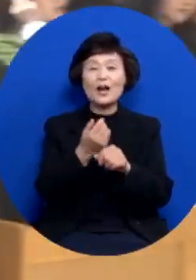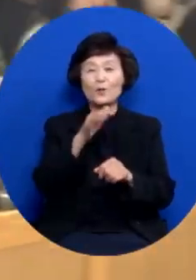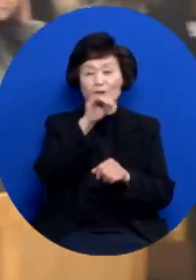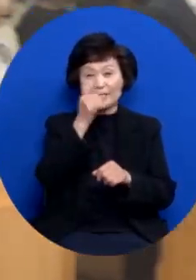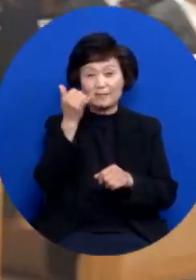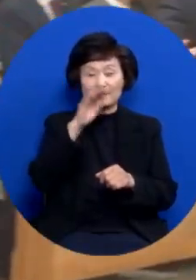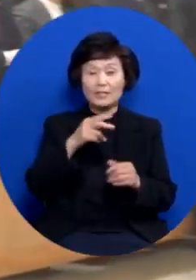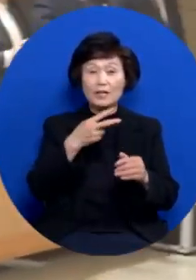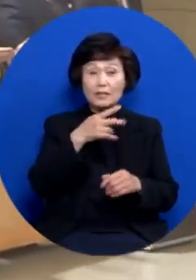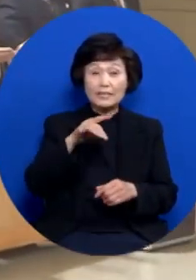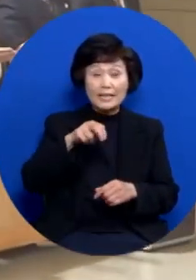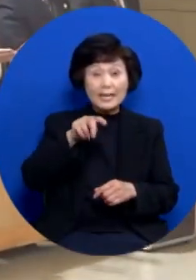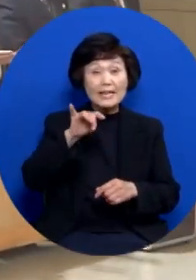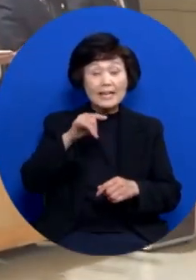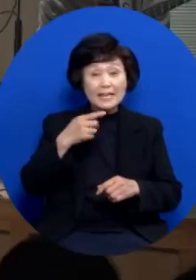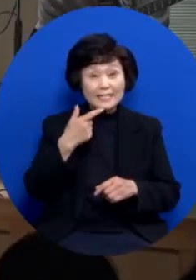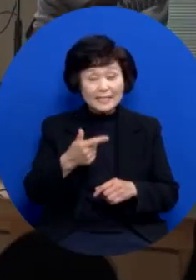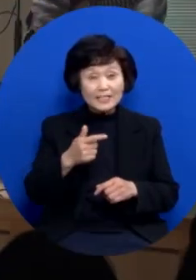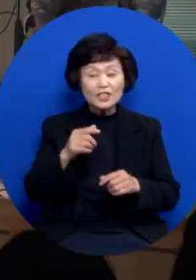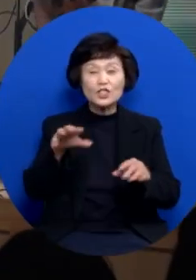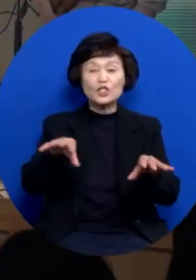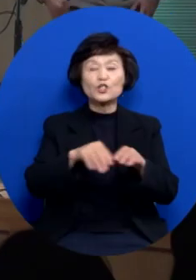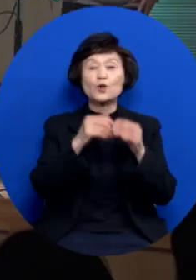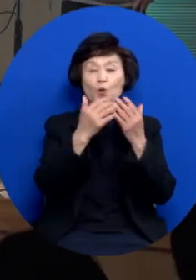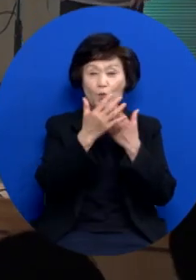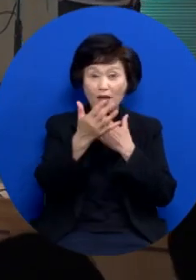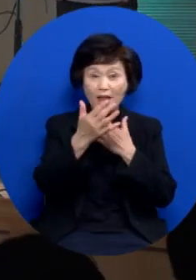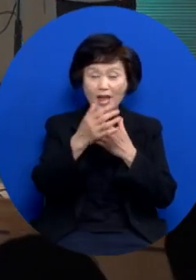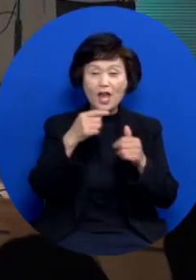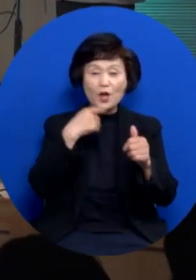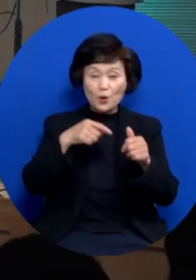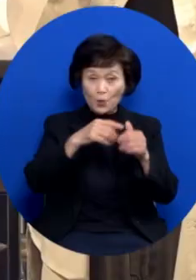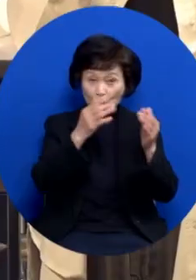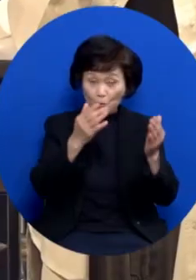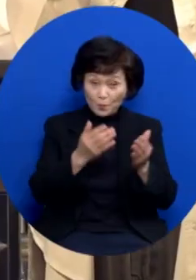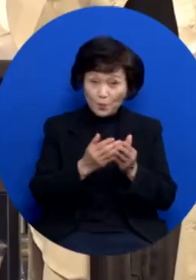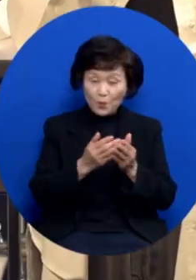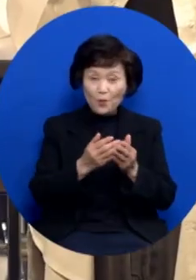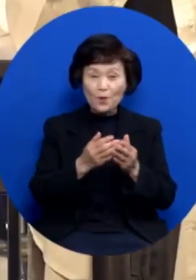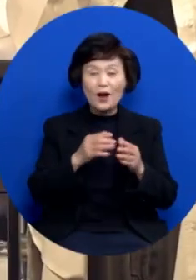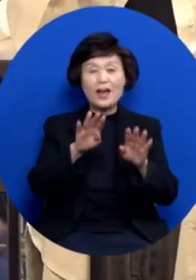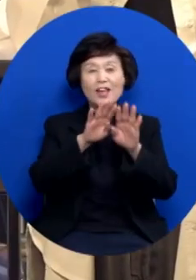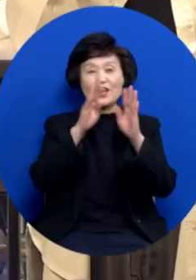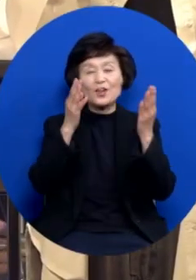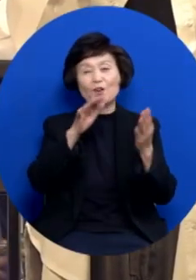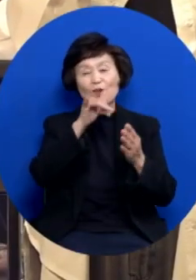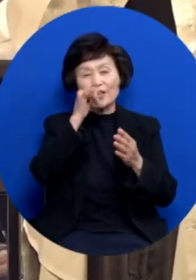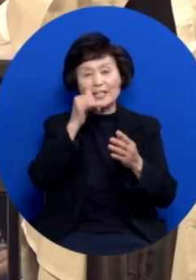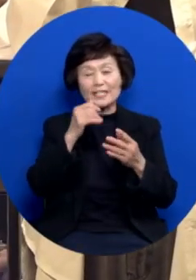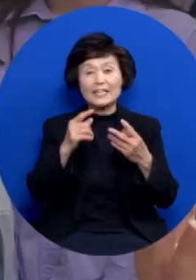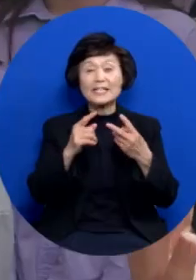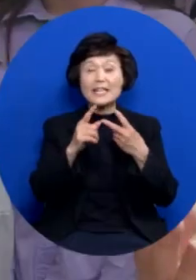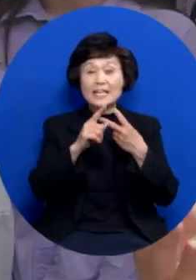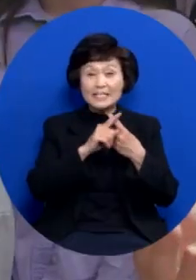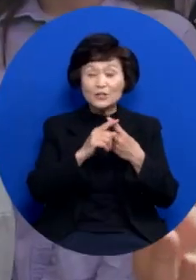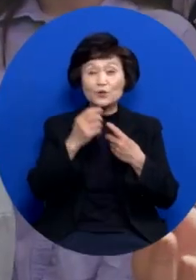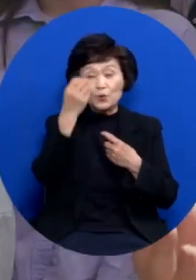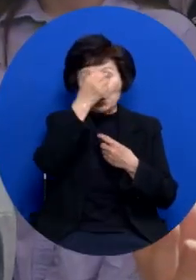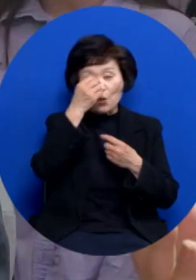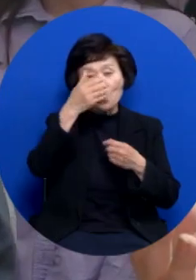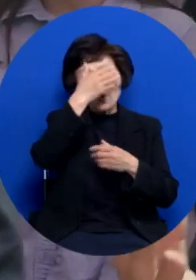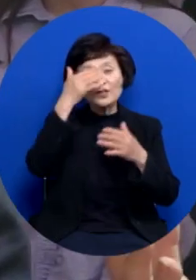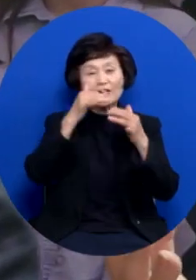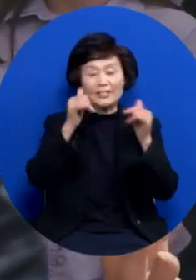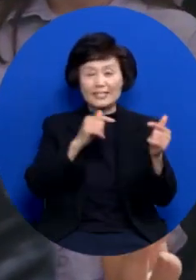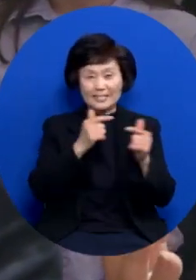대신총회 교육선교회가 주최한 2023 대신 중고청연합 찬양집회 현장입니다. 주최 측은 교회와